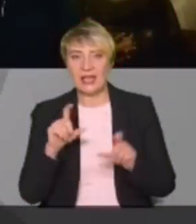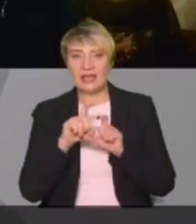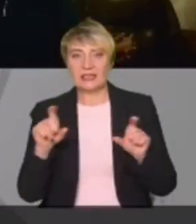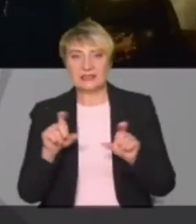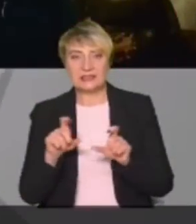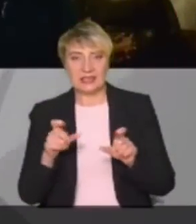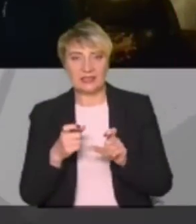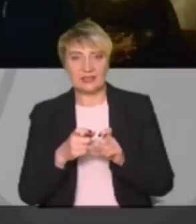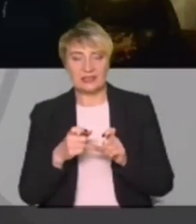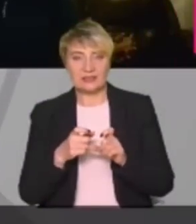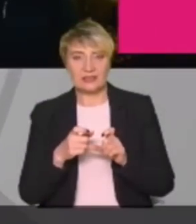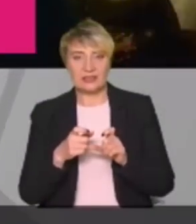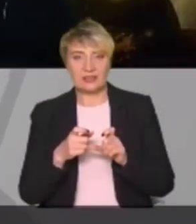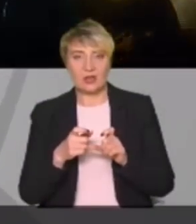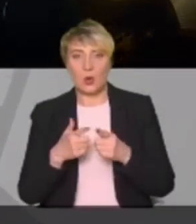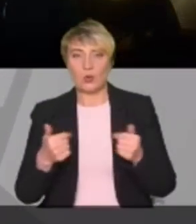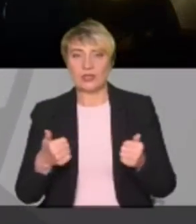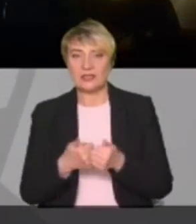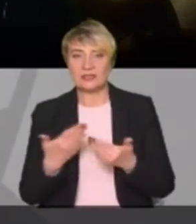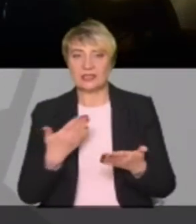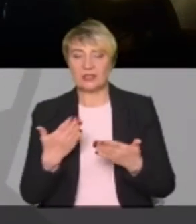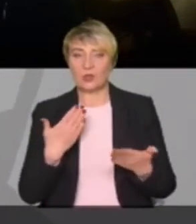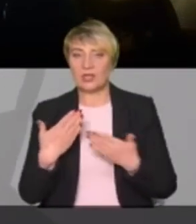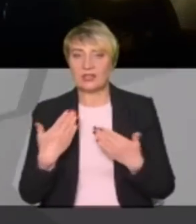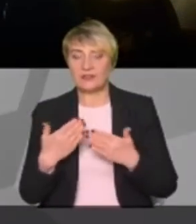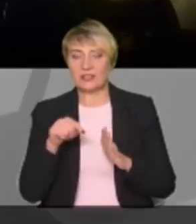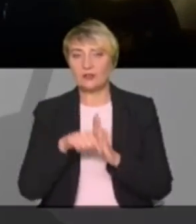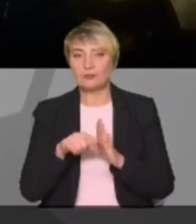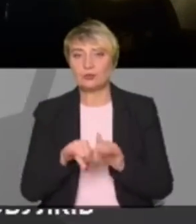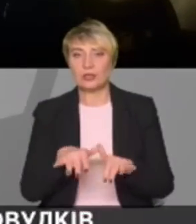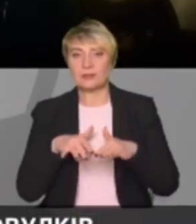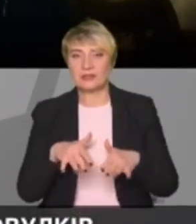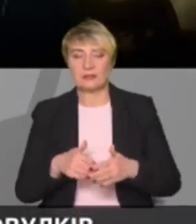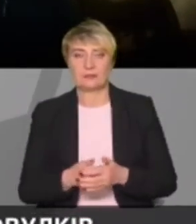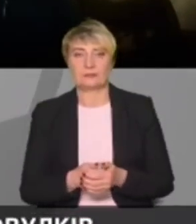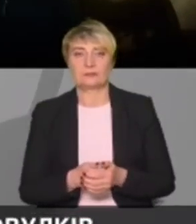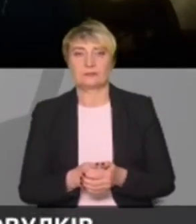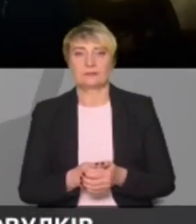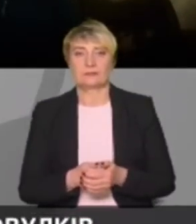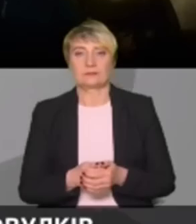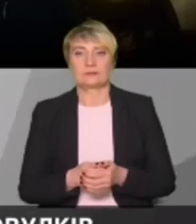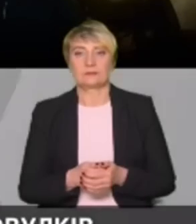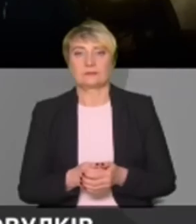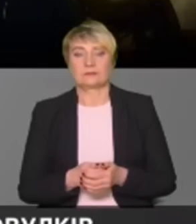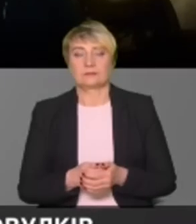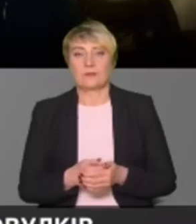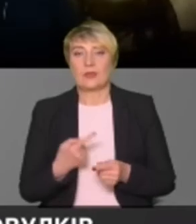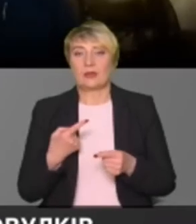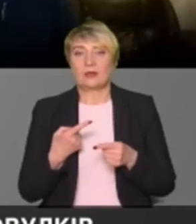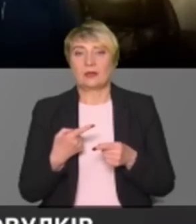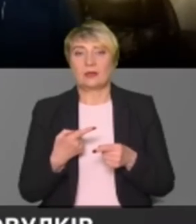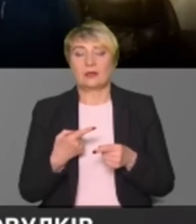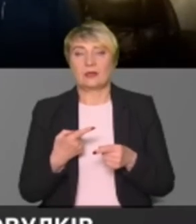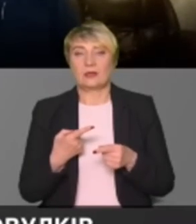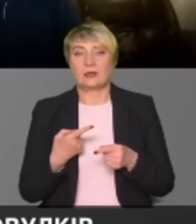лоббируют внутри парламента и внутри прочих структур Германии. Так что это